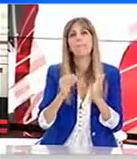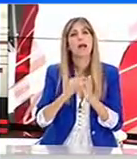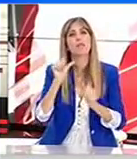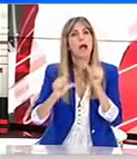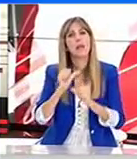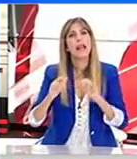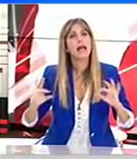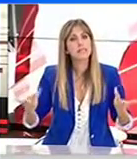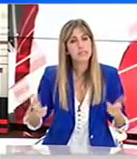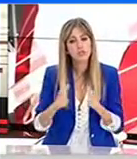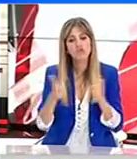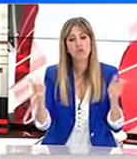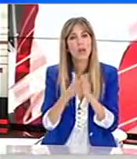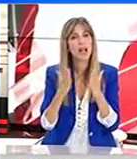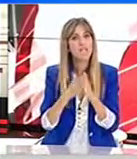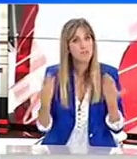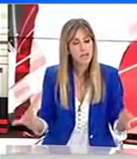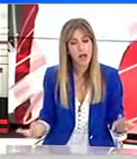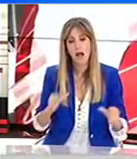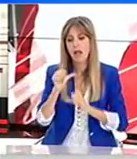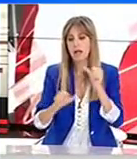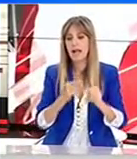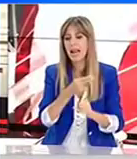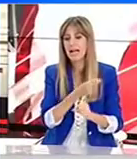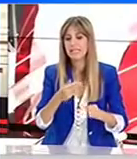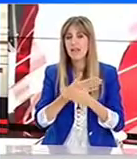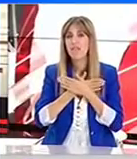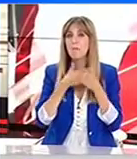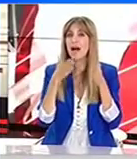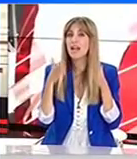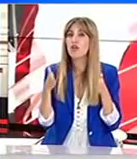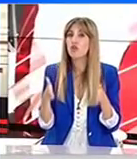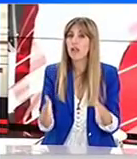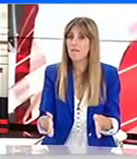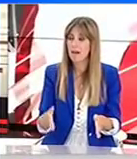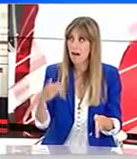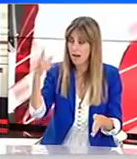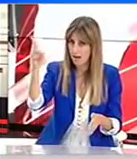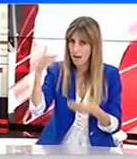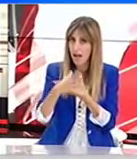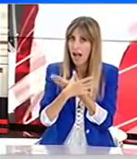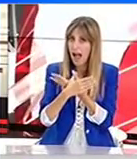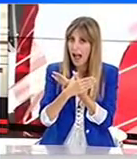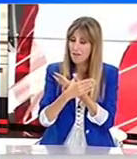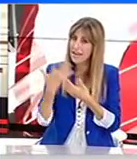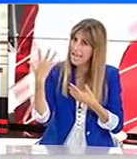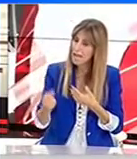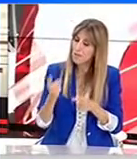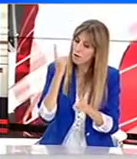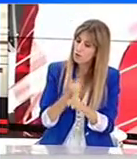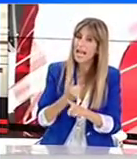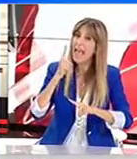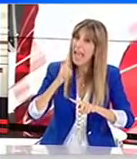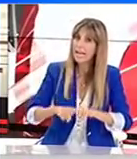αναφέρομαι στην υπόθεση των κημητηρίων, των ελληνικών κημητηρίων στην Αλβανία,